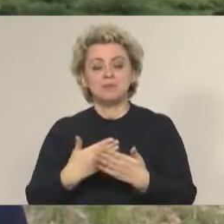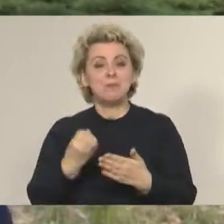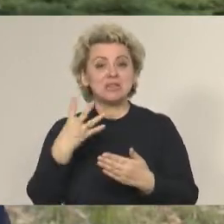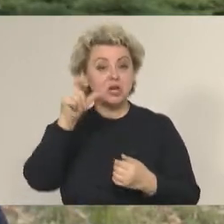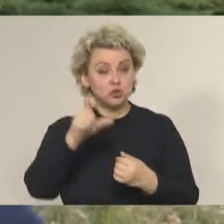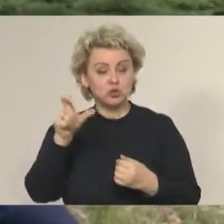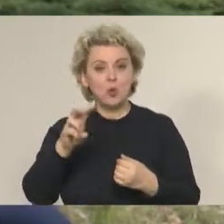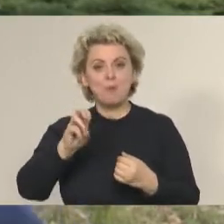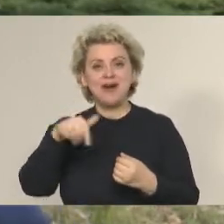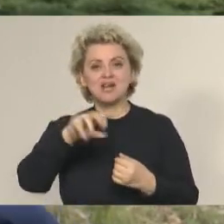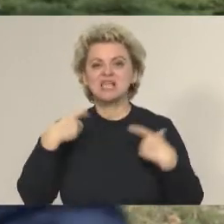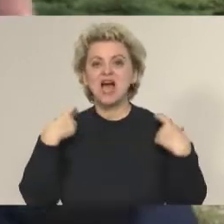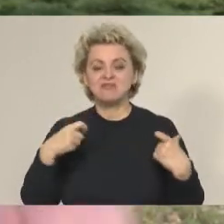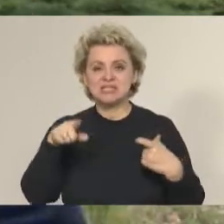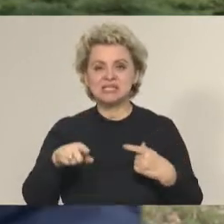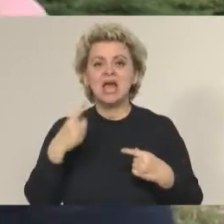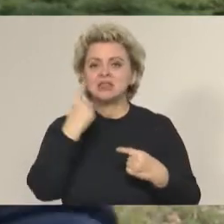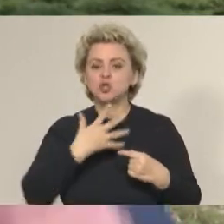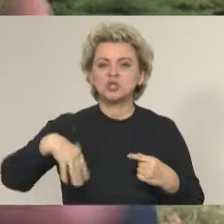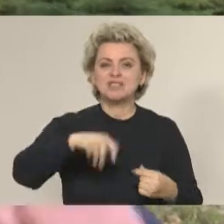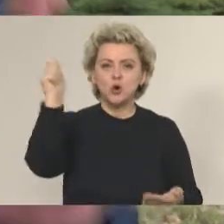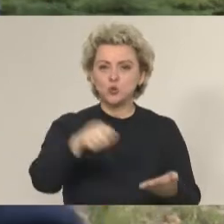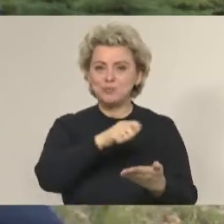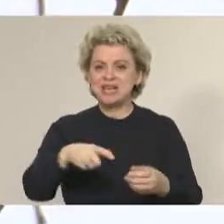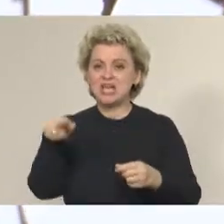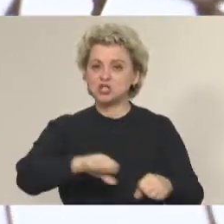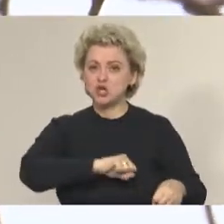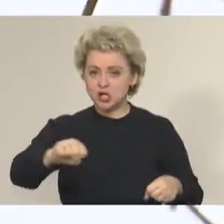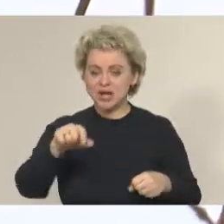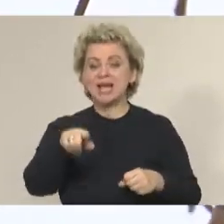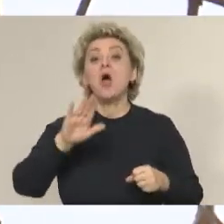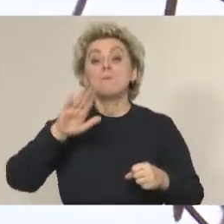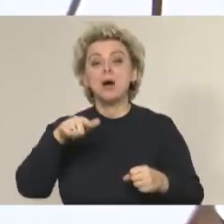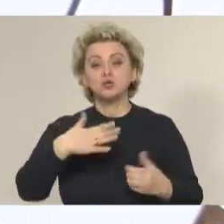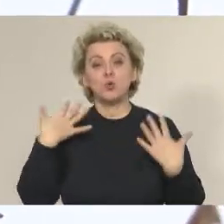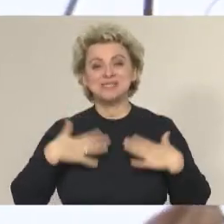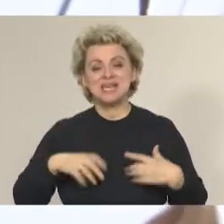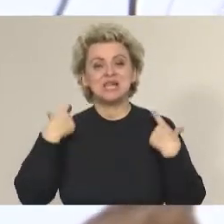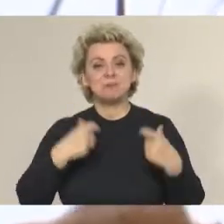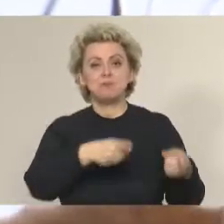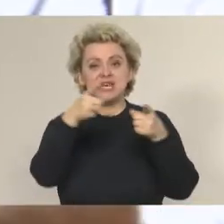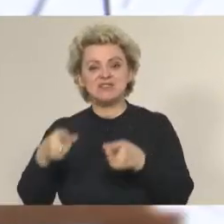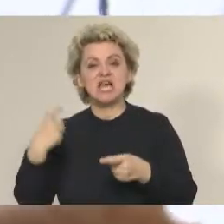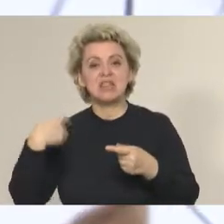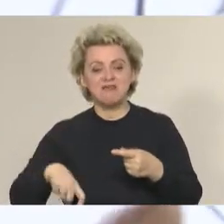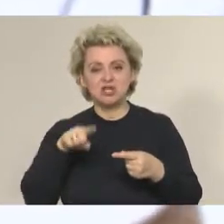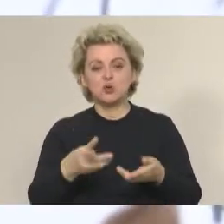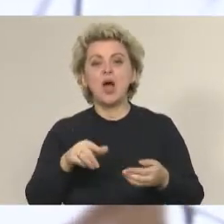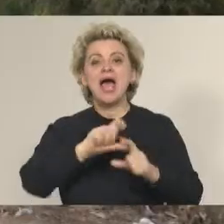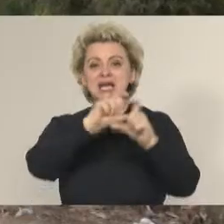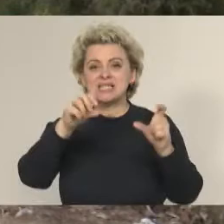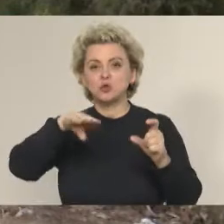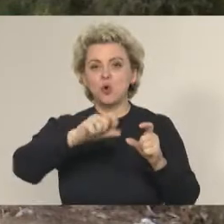15. И марковские офицеры на глазах у всех изрубили их шашками. Затем тело генерала перевезли в Новочеркасск, а